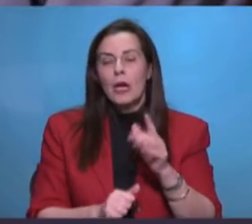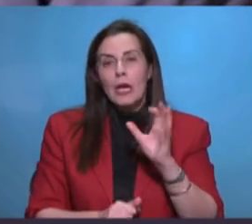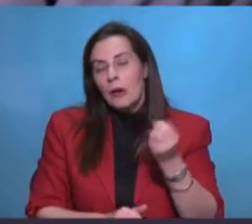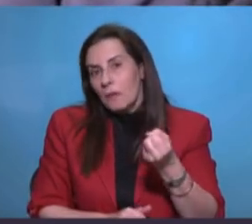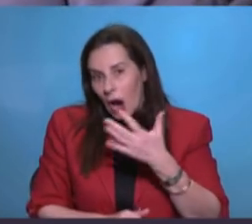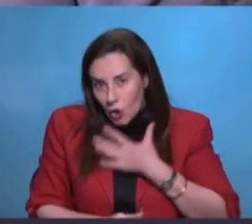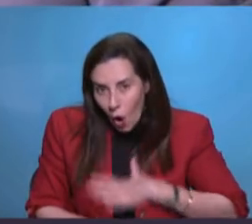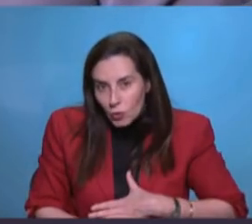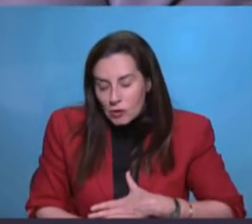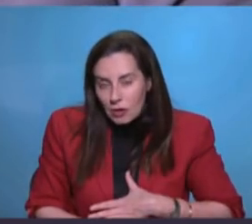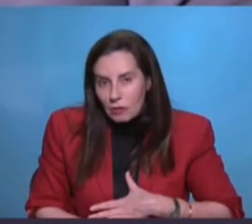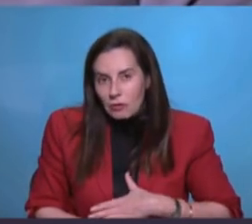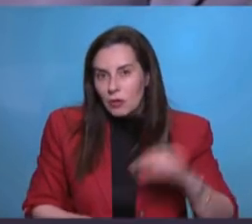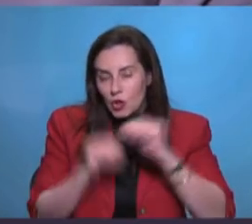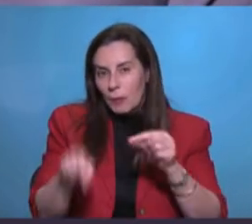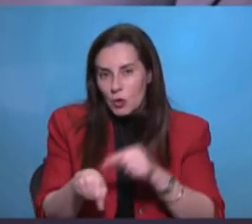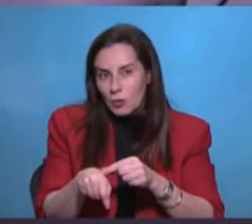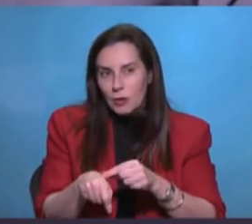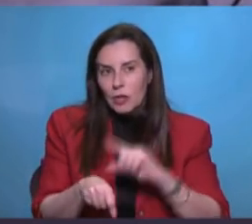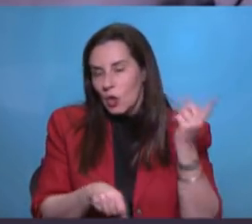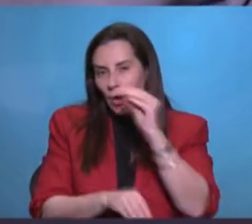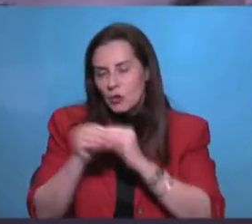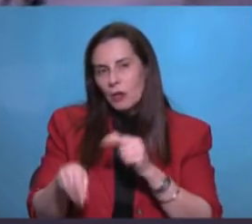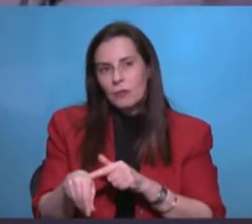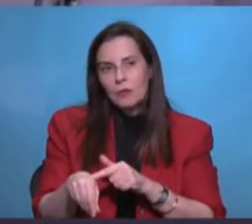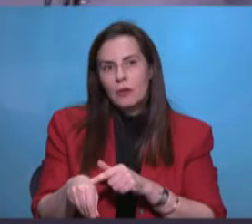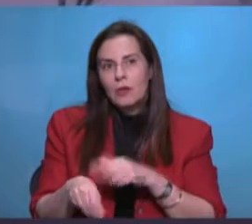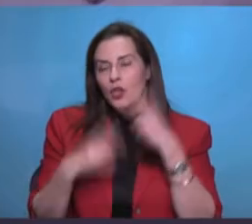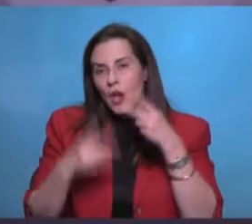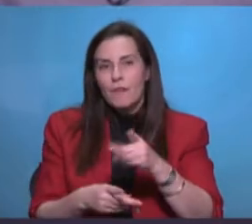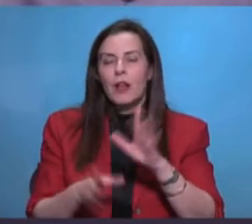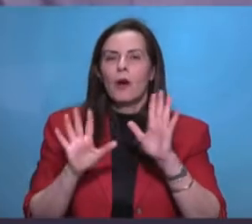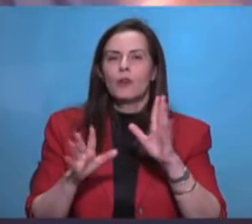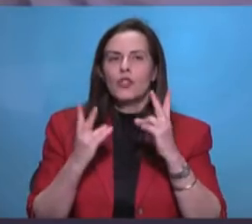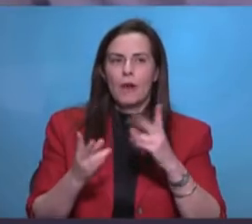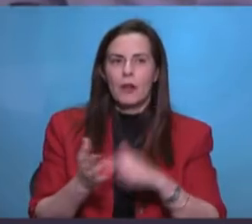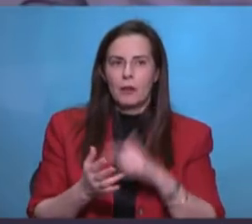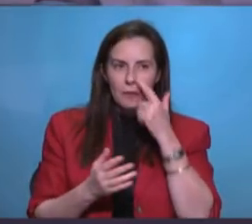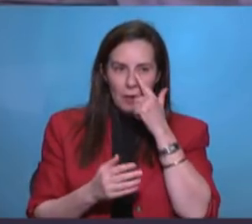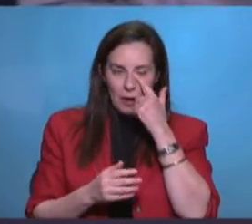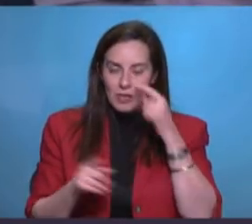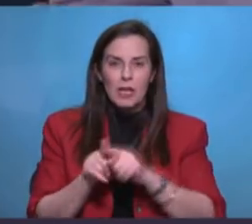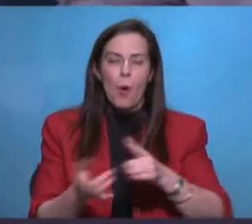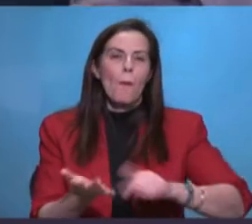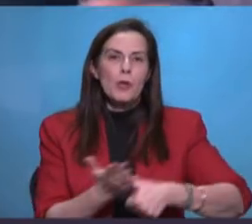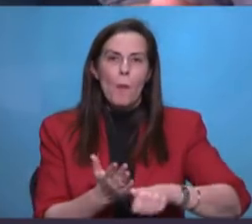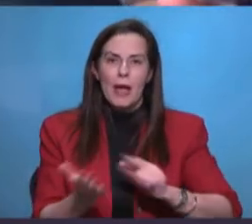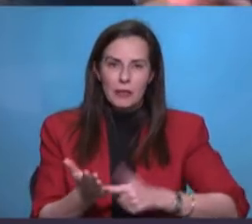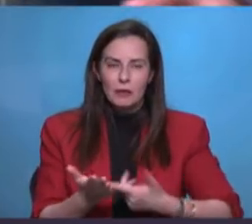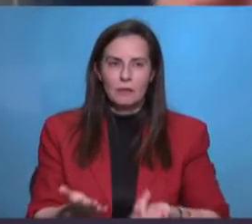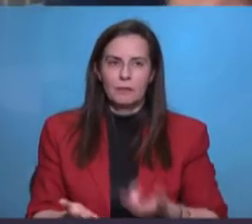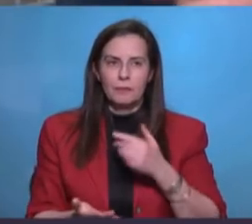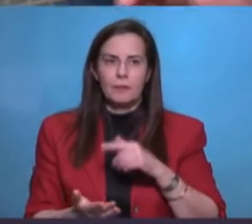אתה רוצה להשתמש בשירותים האלה, כי כולם משתמשים בזה ככה, האם כדאי לך או מאוד כדאי לך או אין לך ברירה, כמו הביומטרי לצורך העניין. נכון, אז זה